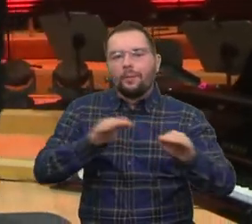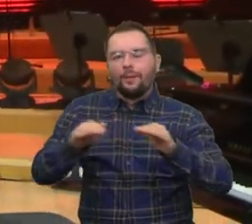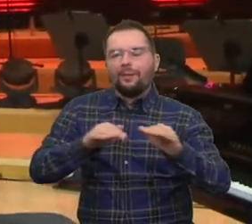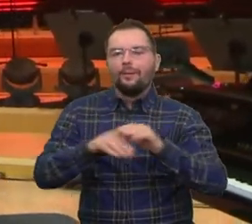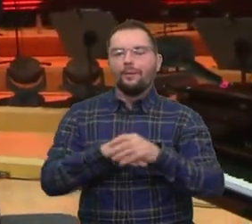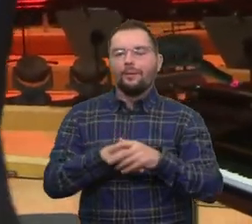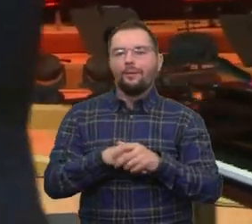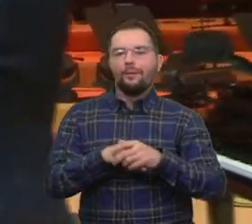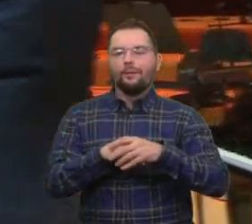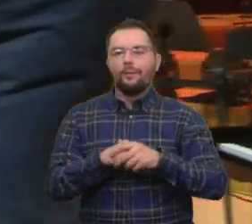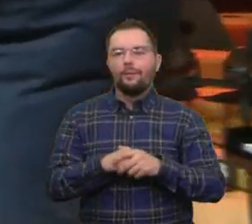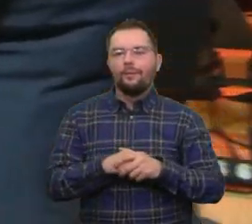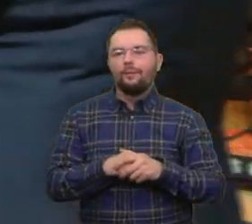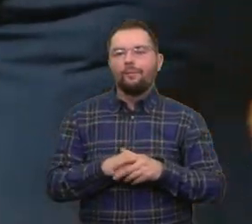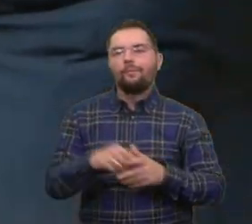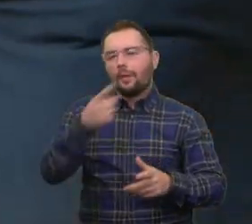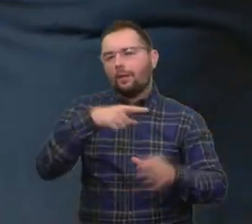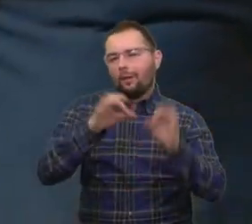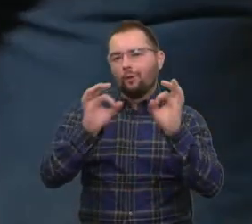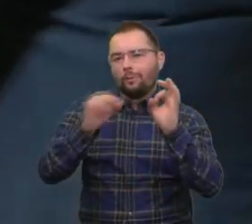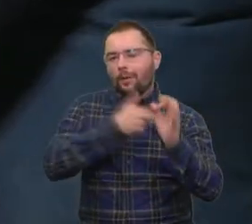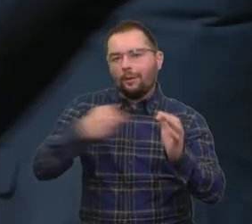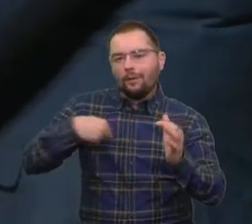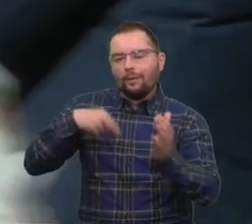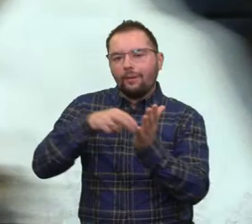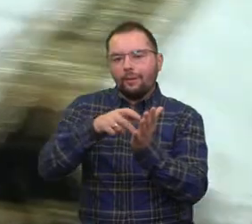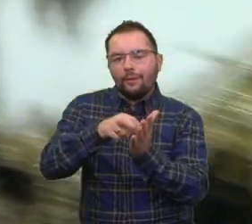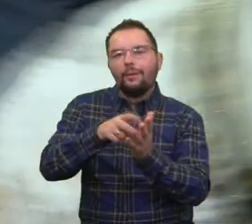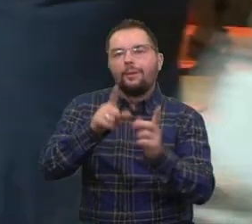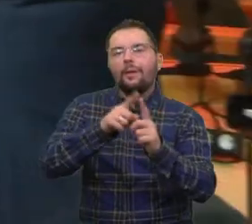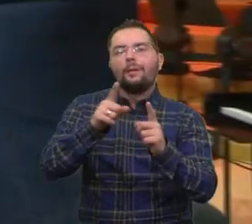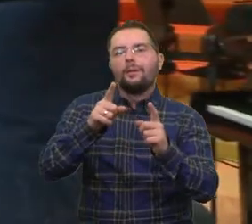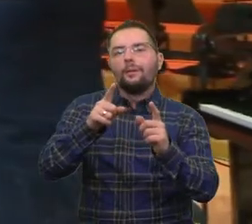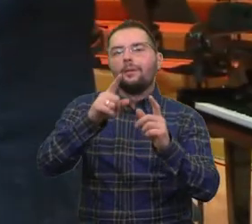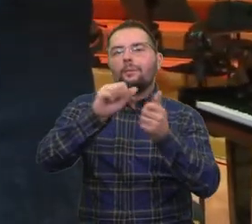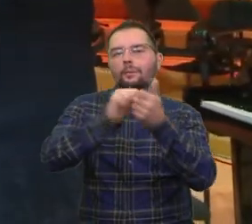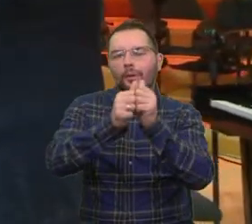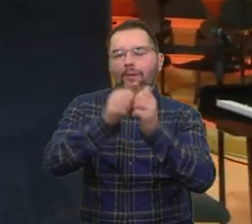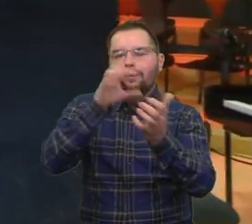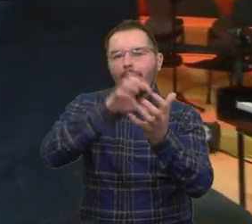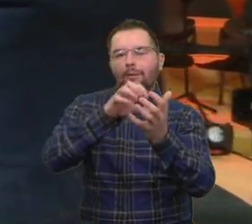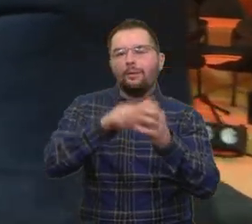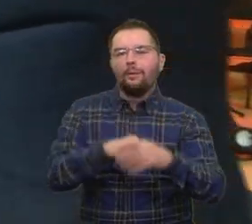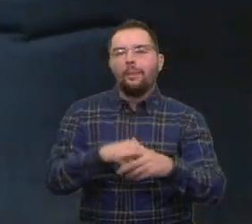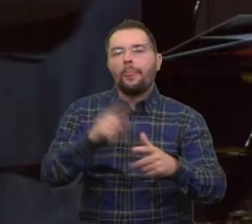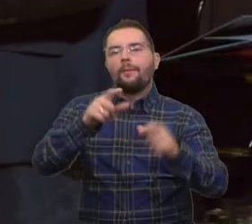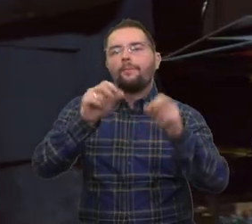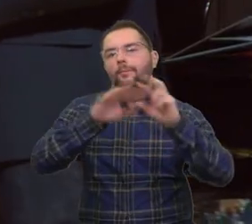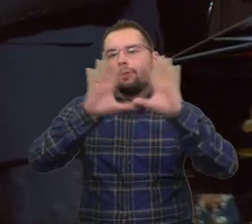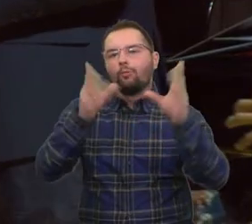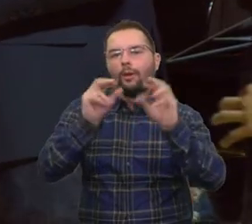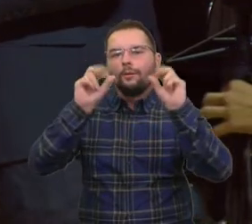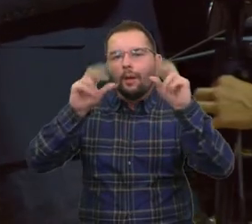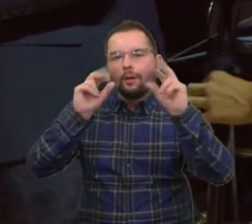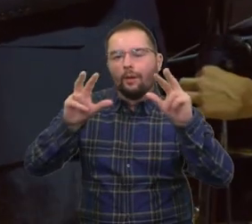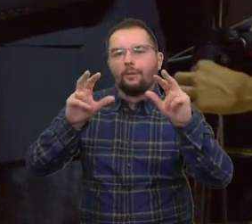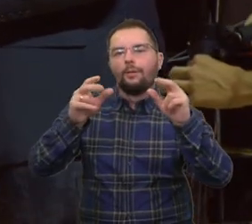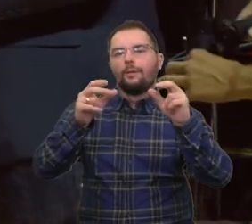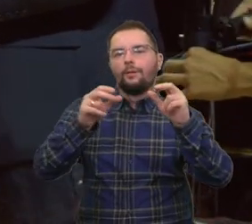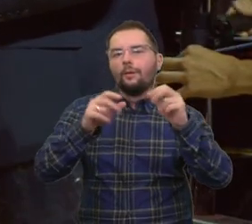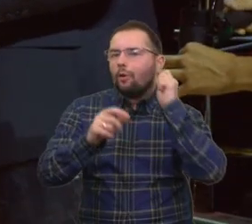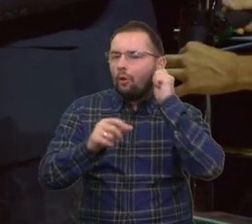właśnie, powiedziałabym z jednej strony dobrze nam idzie, ale to zależy w której kategorii sportowej, więc niech będzie jak u siatkarzy, prawda? Siatkarek